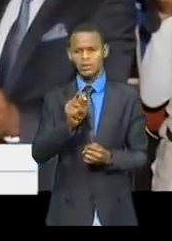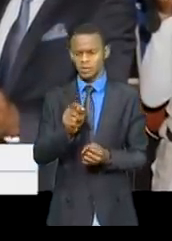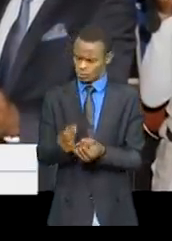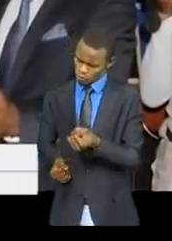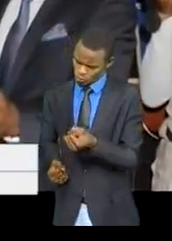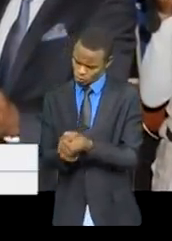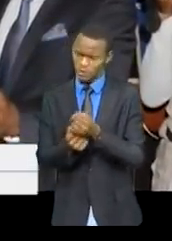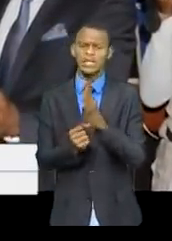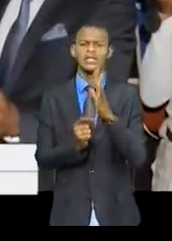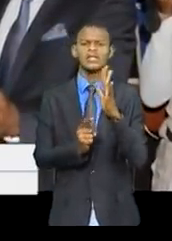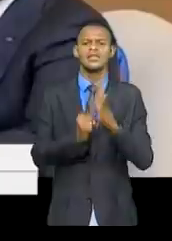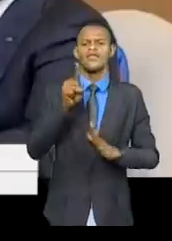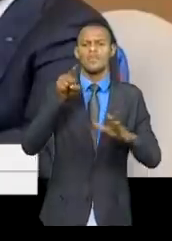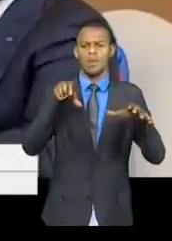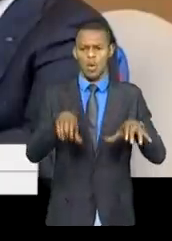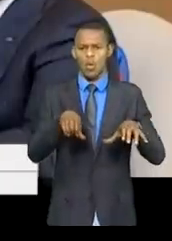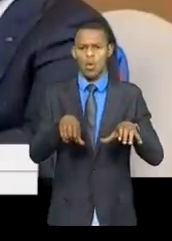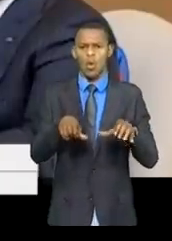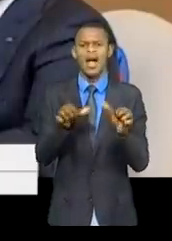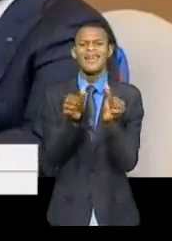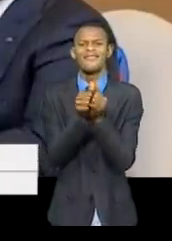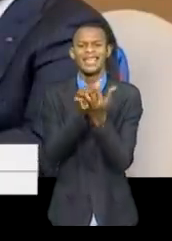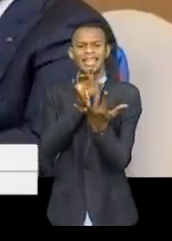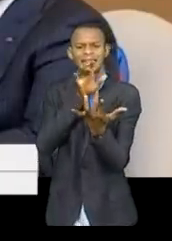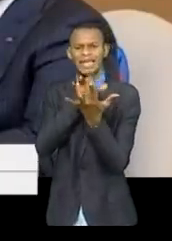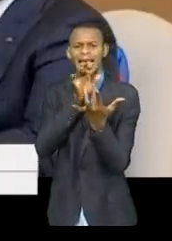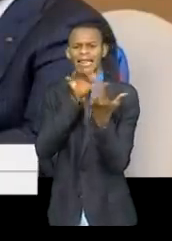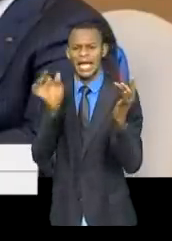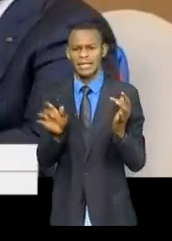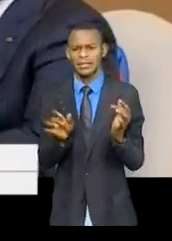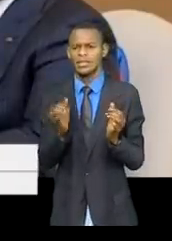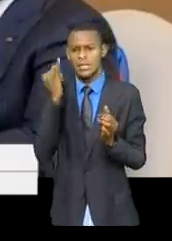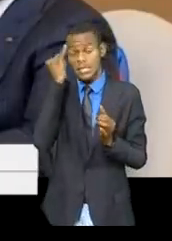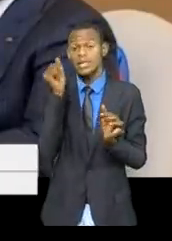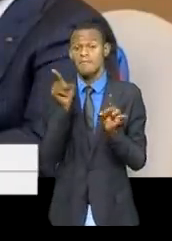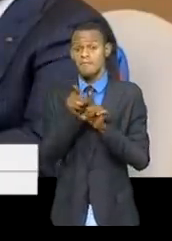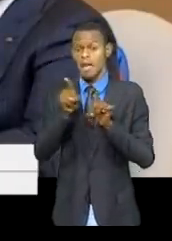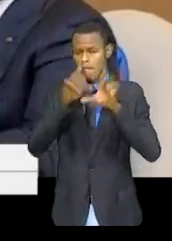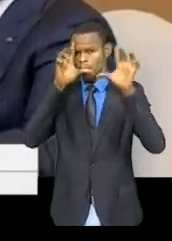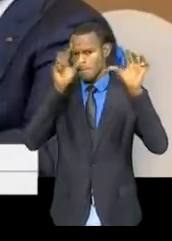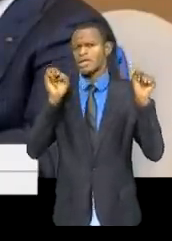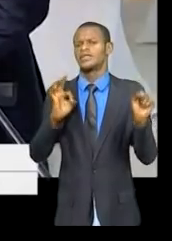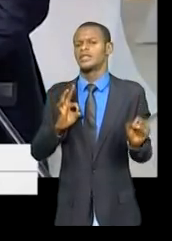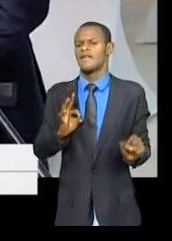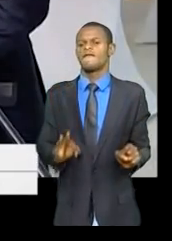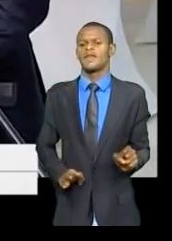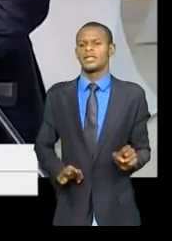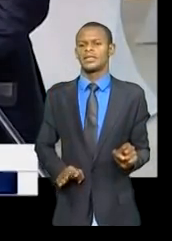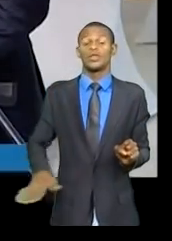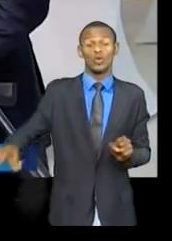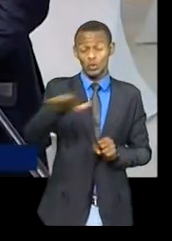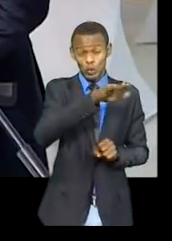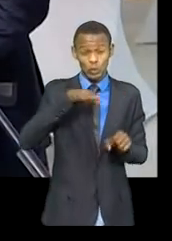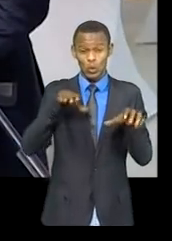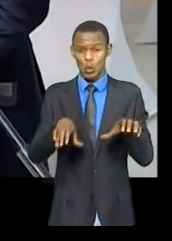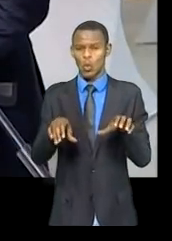Congo prônée par le président de la République, Félix-Antoine Tshisekedi Tshilombo, à travers la connexion de tout le pays par l'implantation